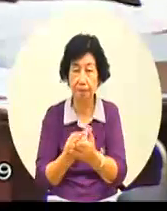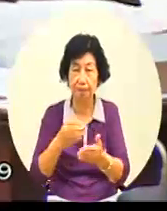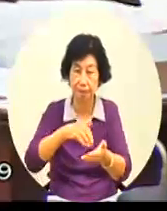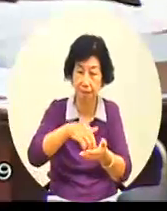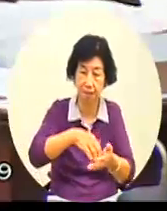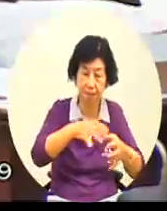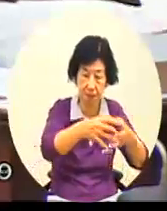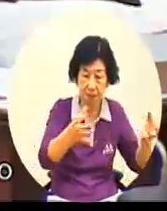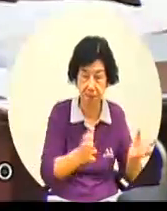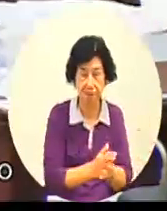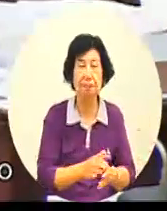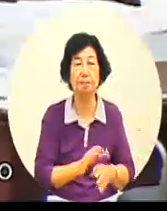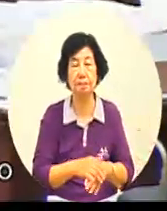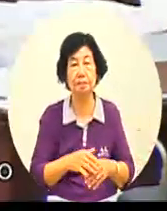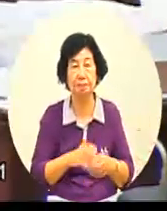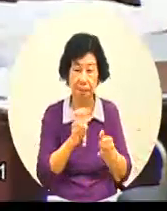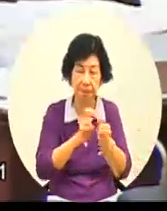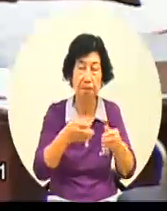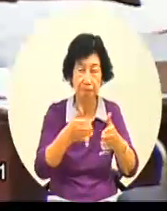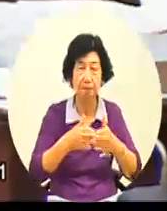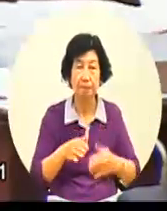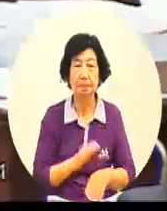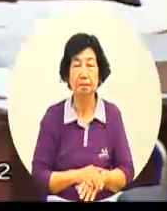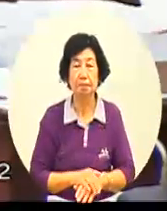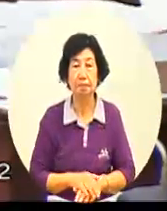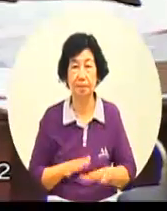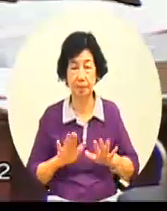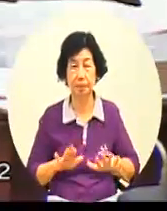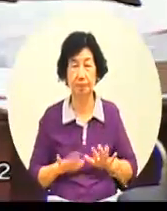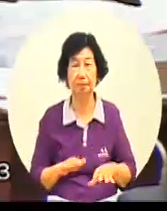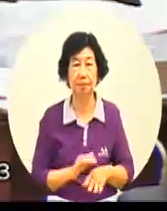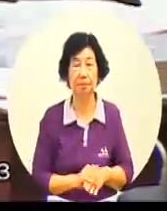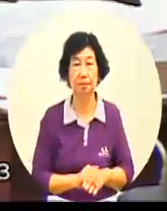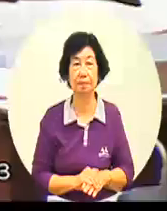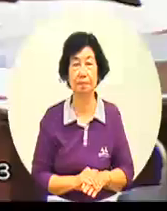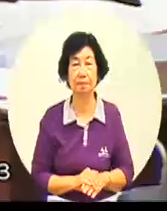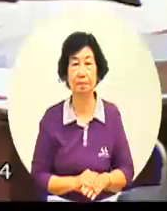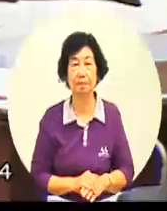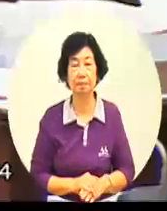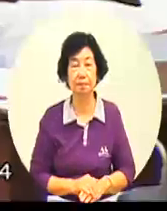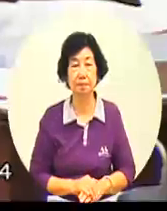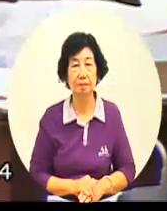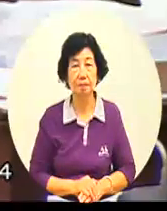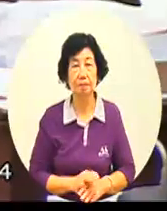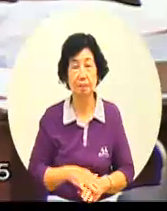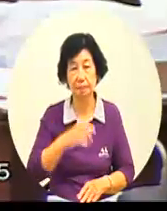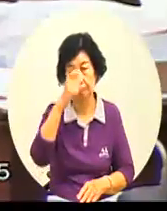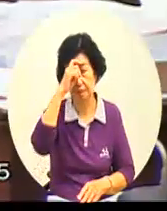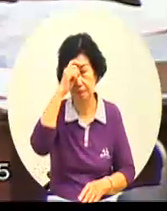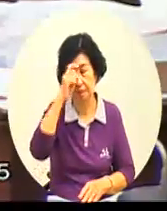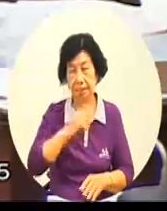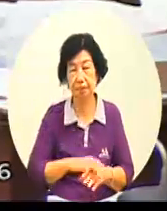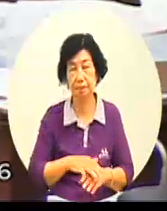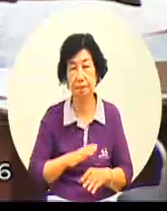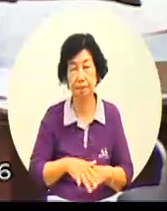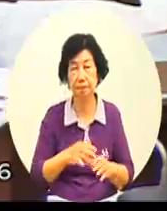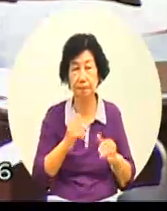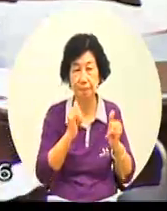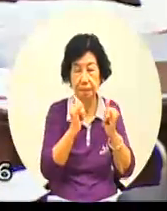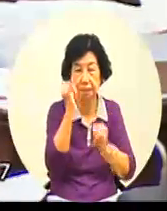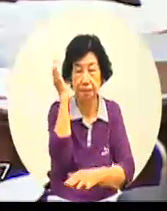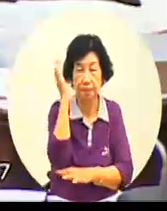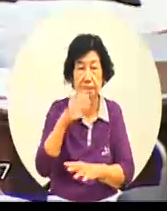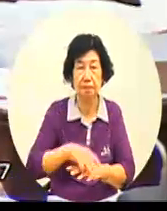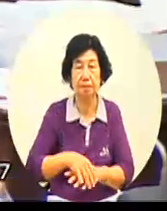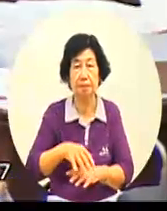这里吼，我要跟各位所有的社政部门的团队要求一件事情哦，咱的殡仪局